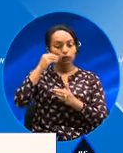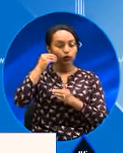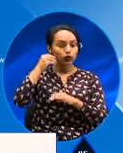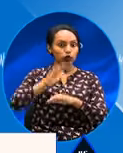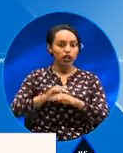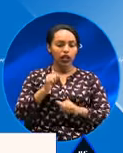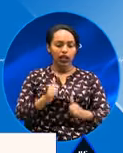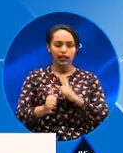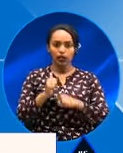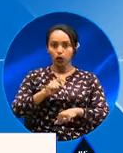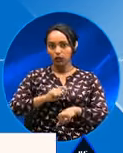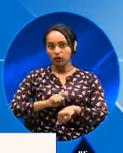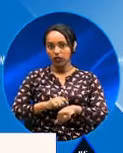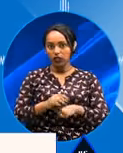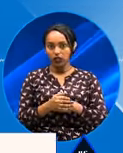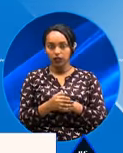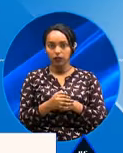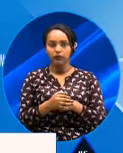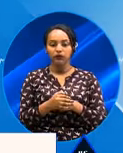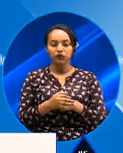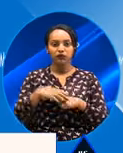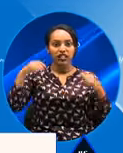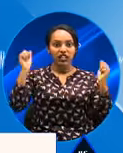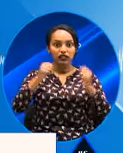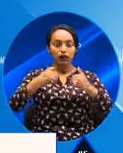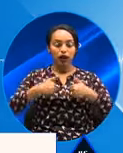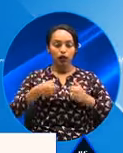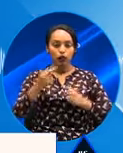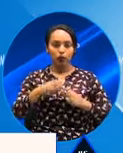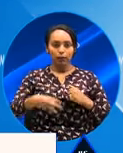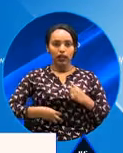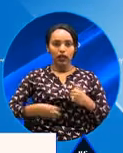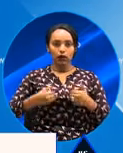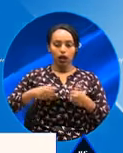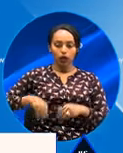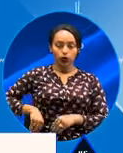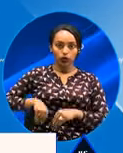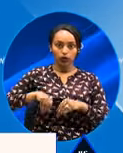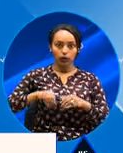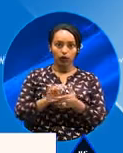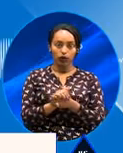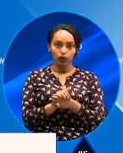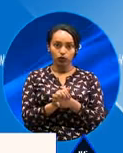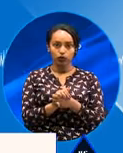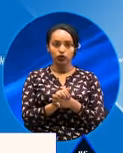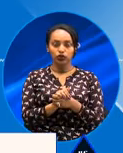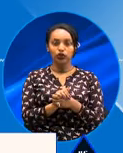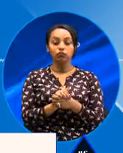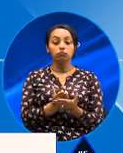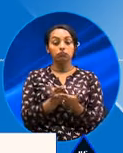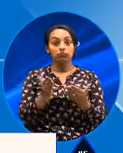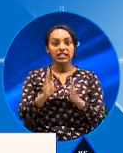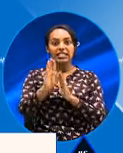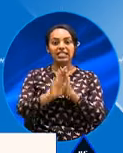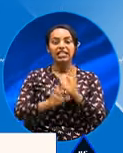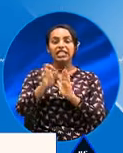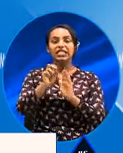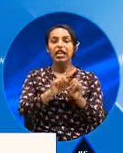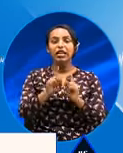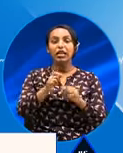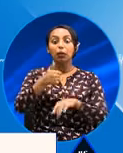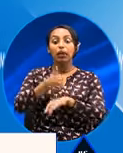ላይ በየትኛውም ጊዜ ጸብ ያላቸው ወይም ቂም ያላቸው ተማሪዎች ያው ሰኔ